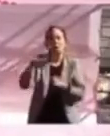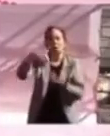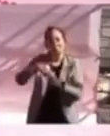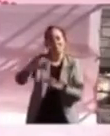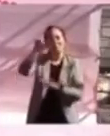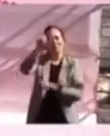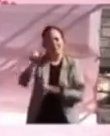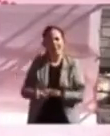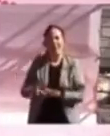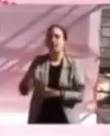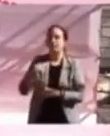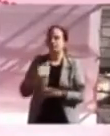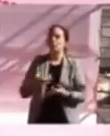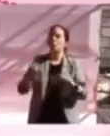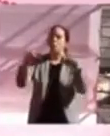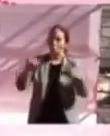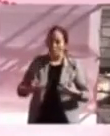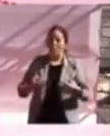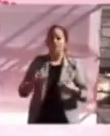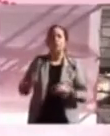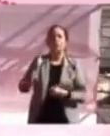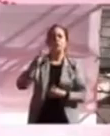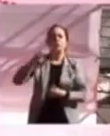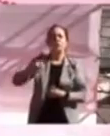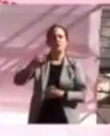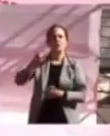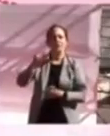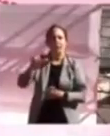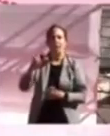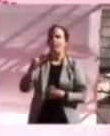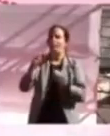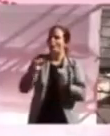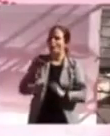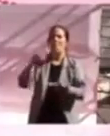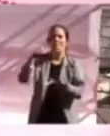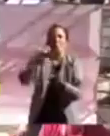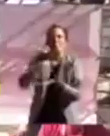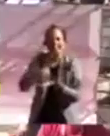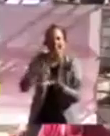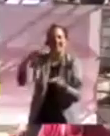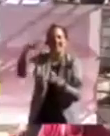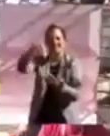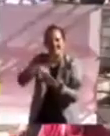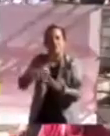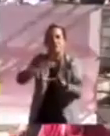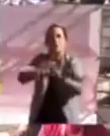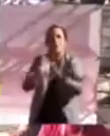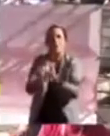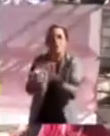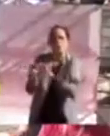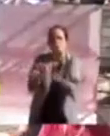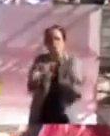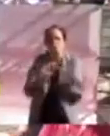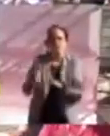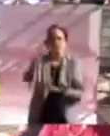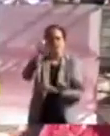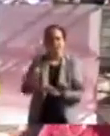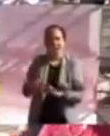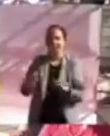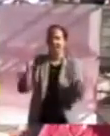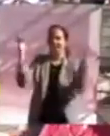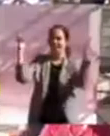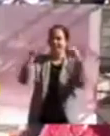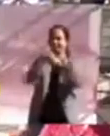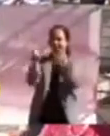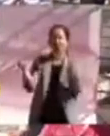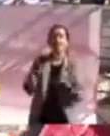può e deve essere in prima linea dentro questo patto paese perché rappresenta esattamente quella sensibilità quella